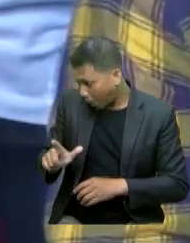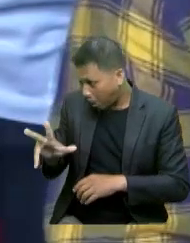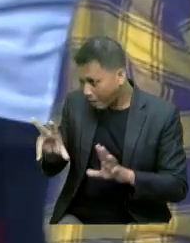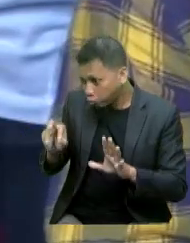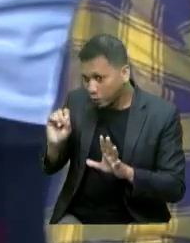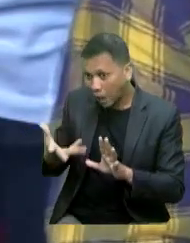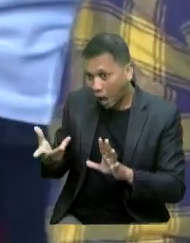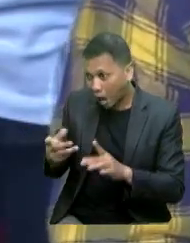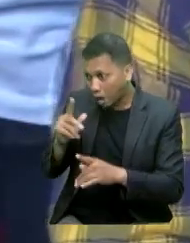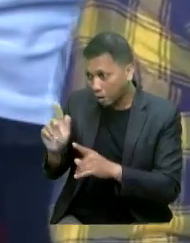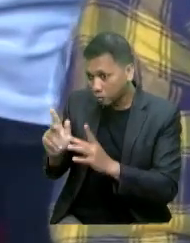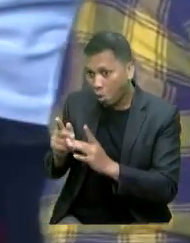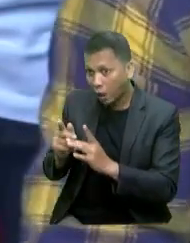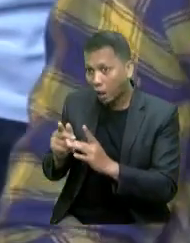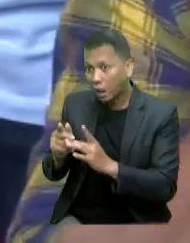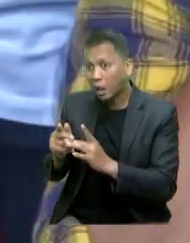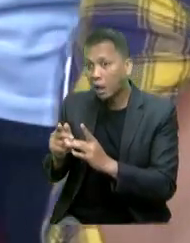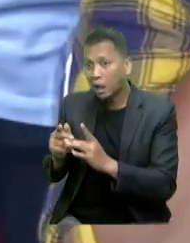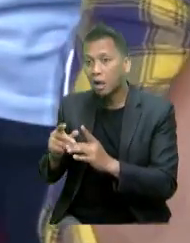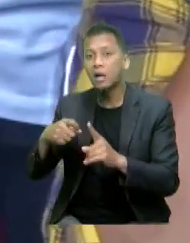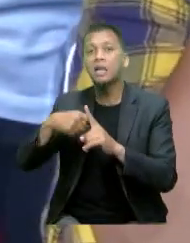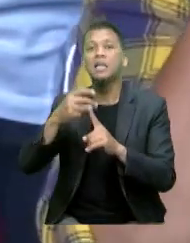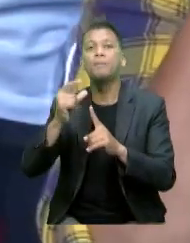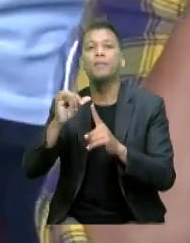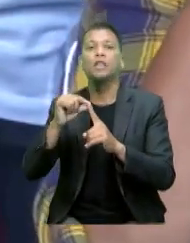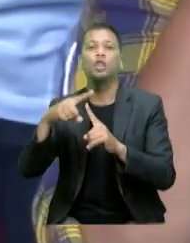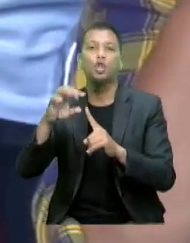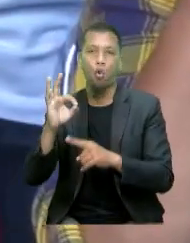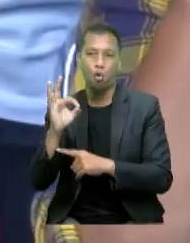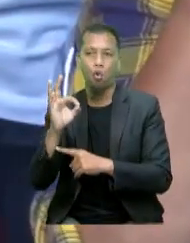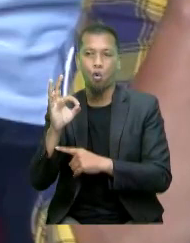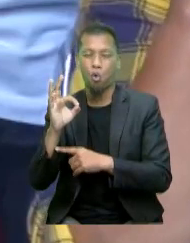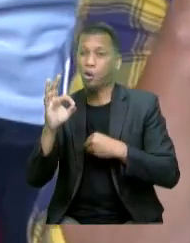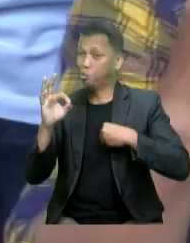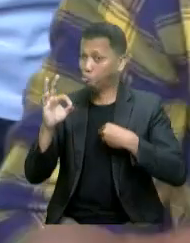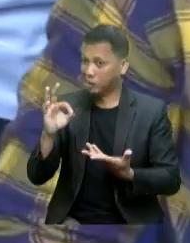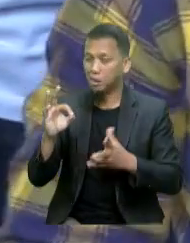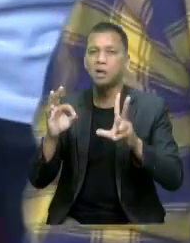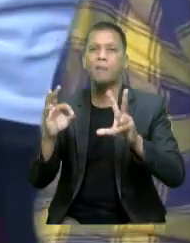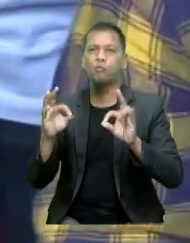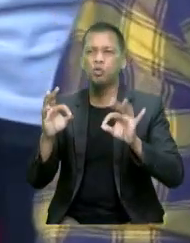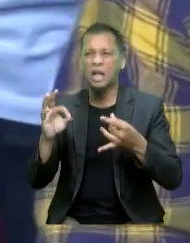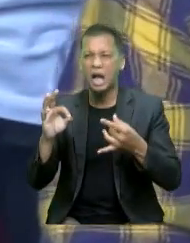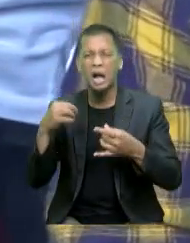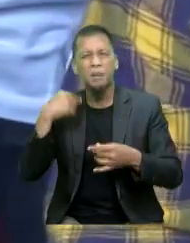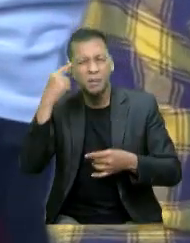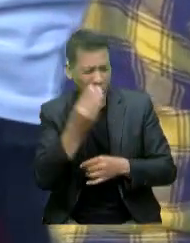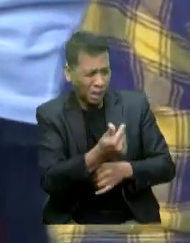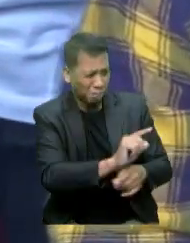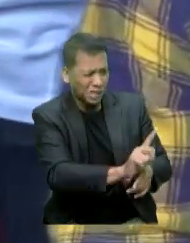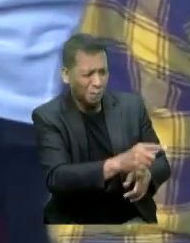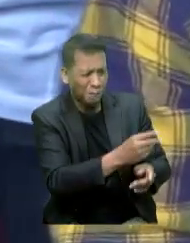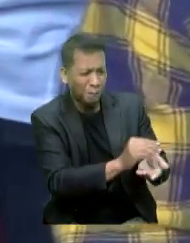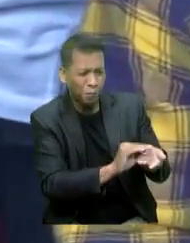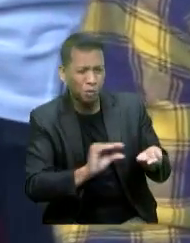atau? Pelaku ini bermain kripto itu, sehingga dia rugi mungkin pinjam sana, main lagi pinjam sana, itu kepada pinjol pada